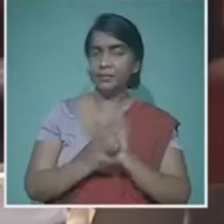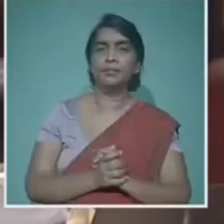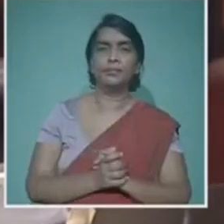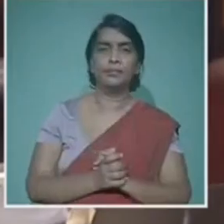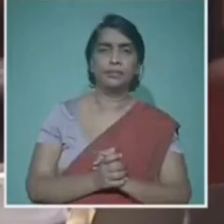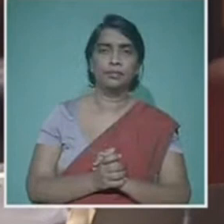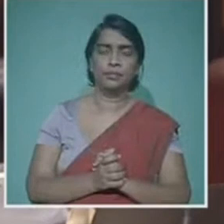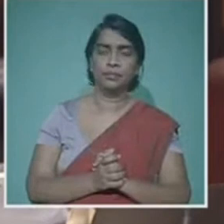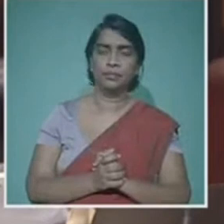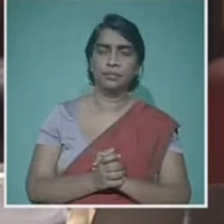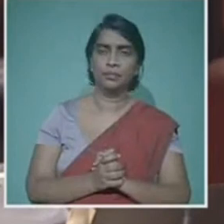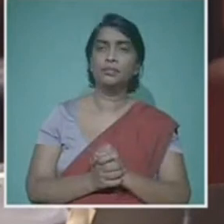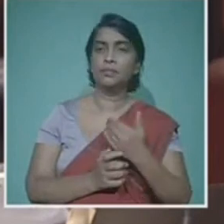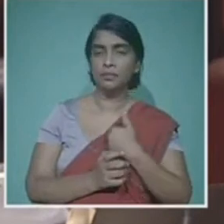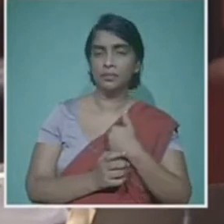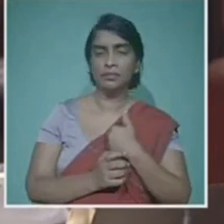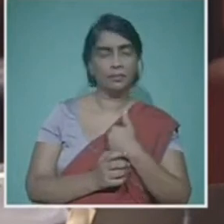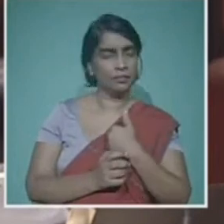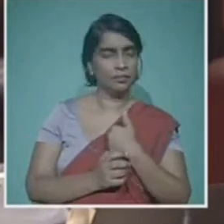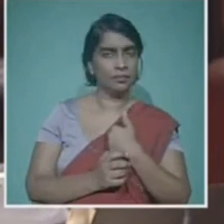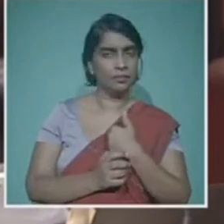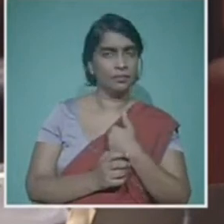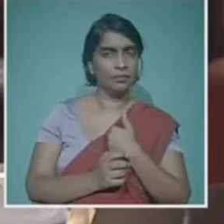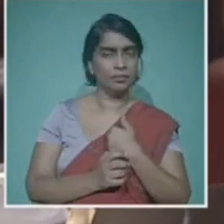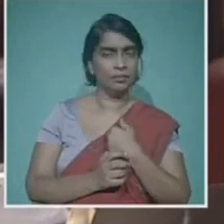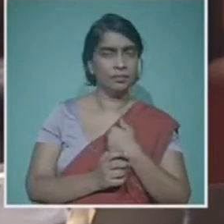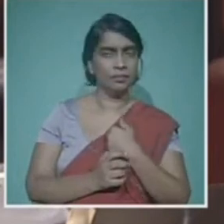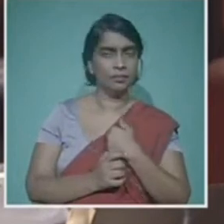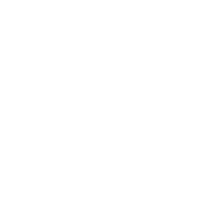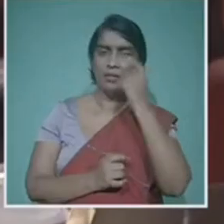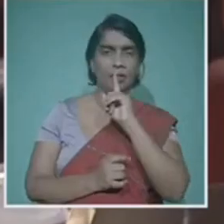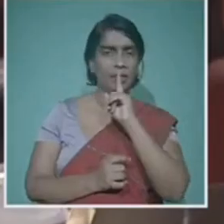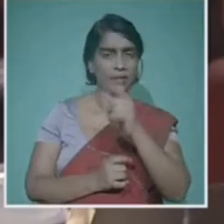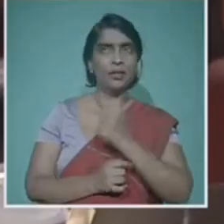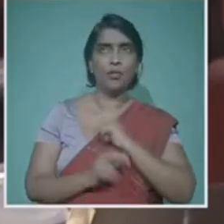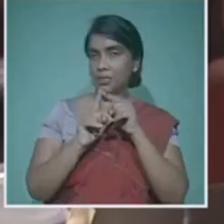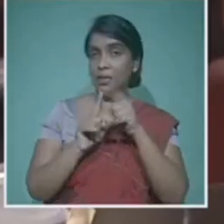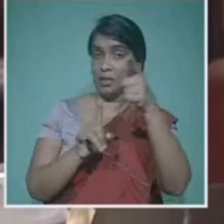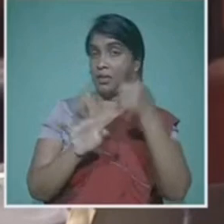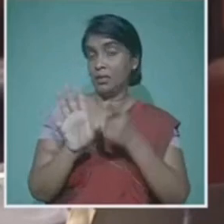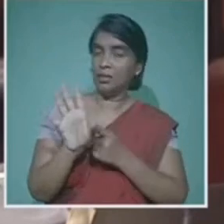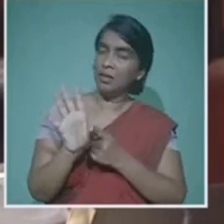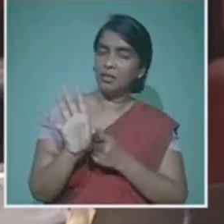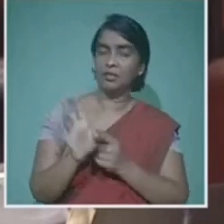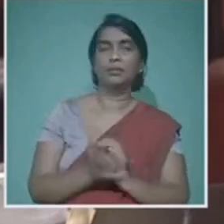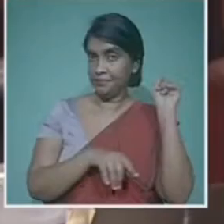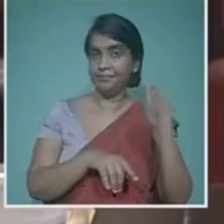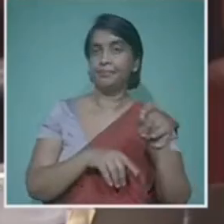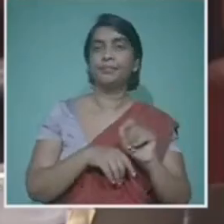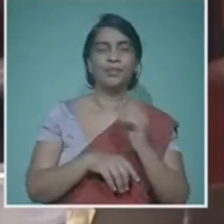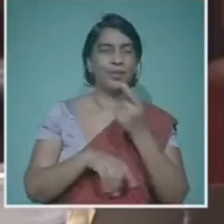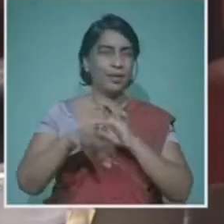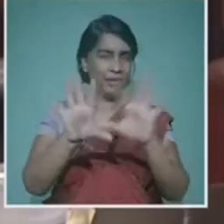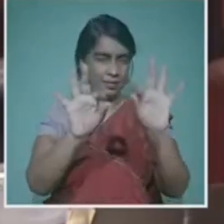அவர்கள், நான் சில ஆலோசனைகளை இந்த வெளிநாட்டு அமைச்சருக்கு சொல்லலாம் என்று நினைக்கின்றேன். உண்மையிலே நீங்கள் இளைஞர், நிச்சயமாக இதை கையாள வேண்டும்.